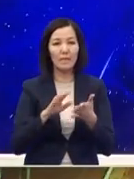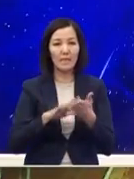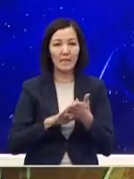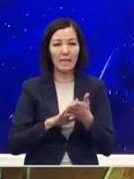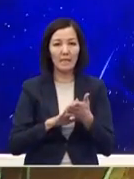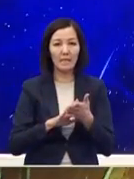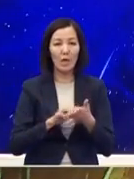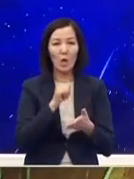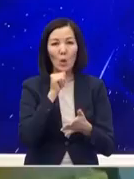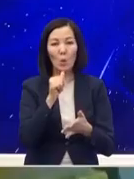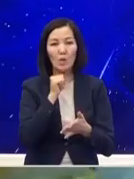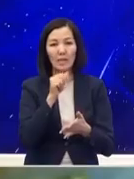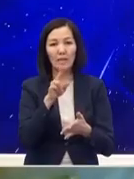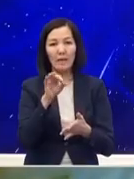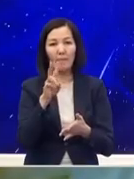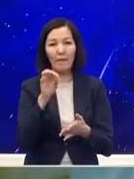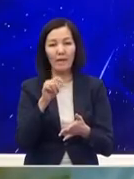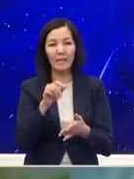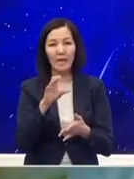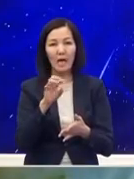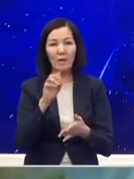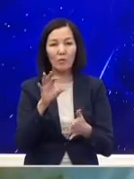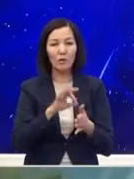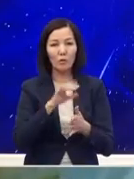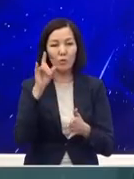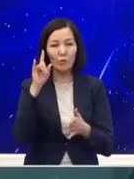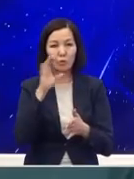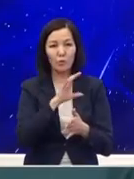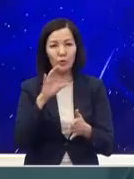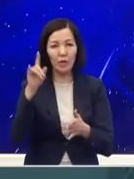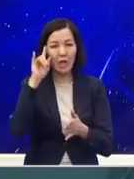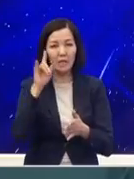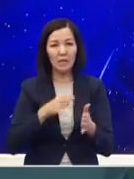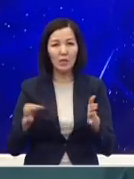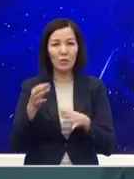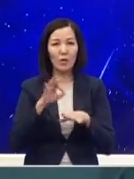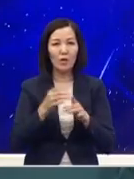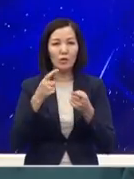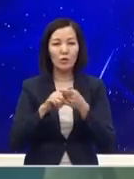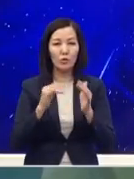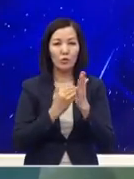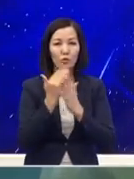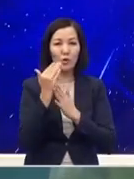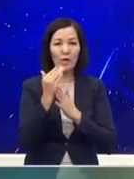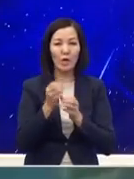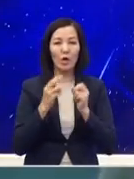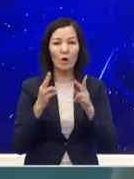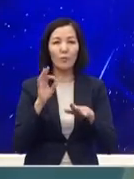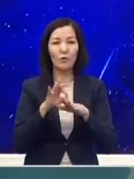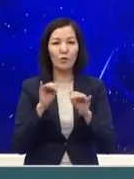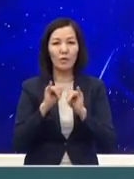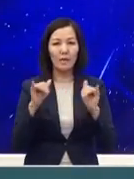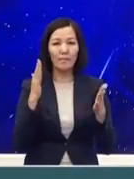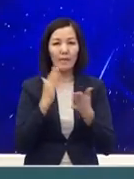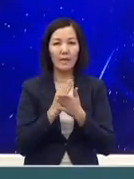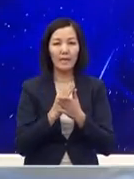отыр. Бұдан бөлек Қостанай, Павлодар, Ақмола және солтүстік Қазақстан облысында инфекция жұқтыру қарқыны жоғары. Қауіпті дерт күннен